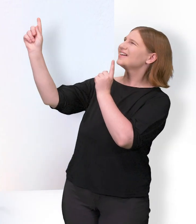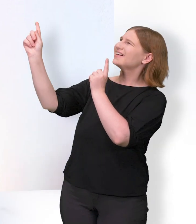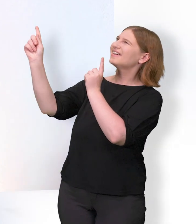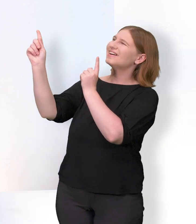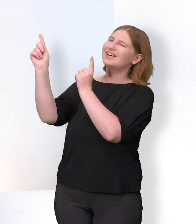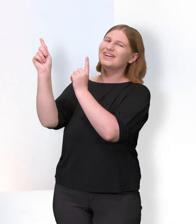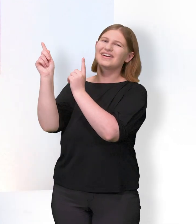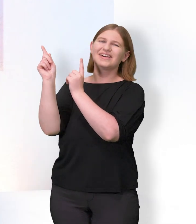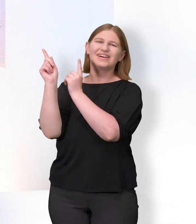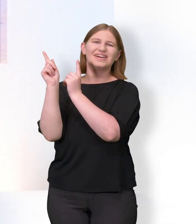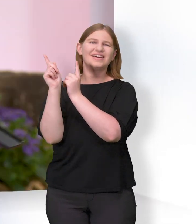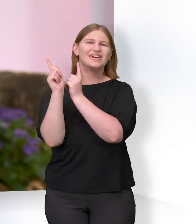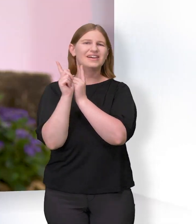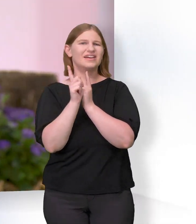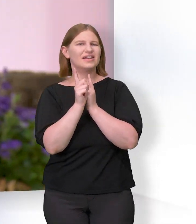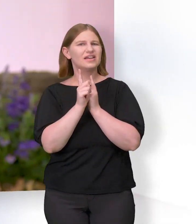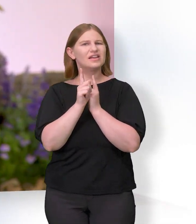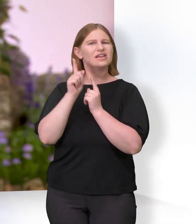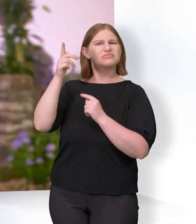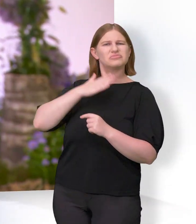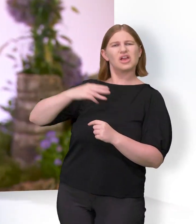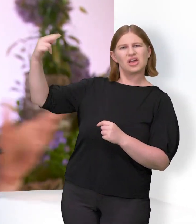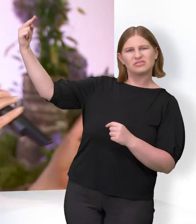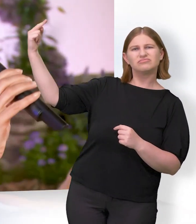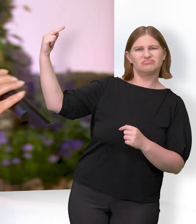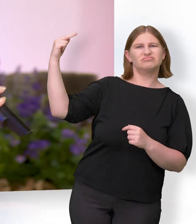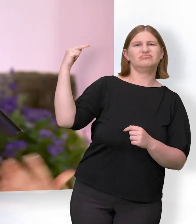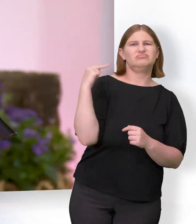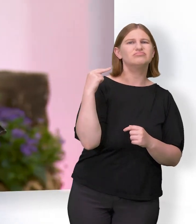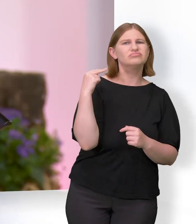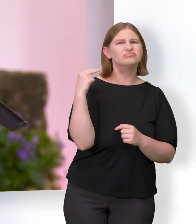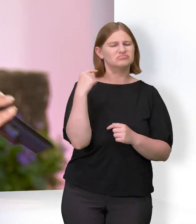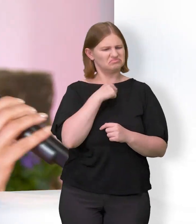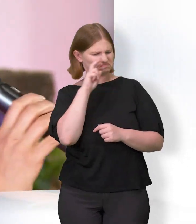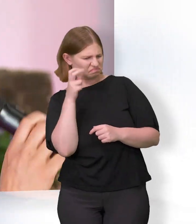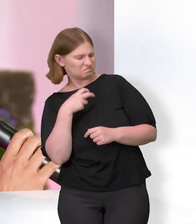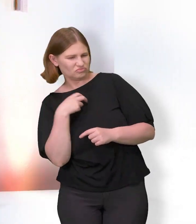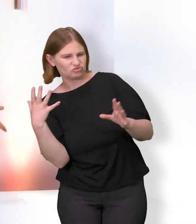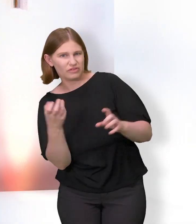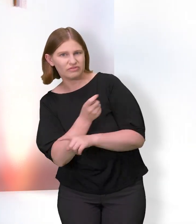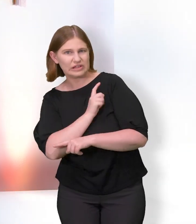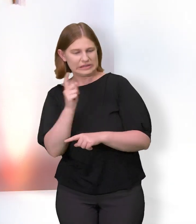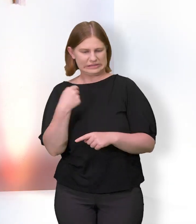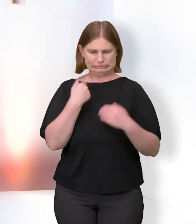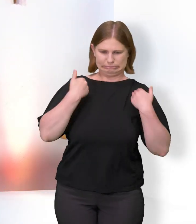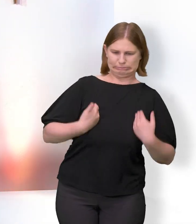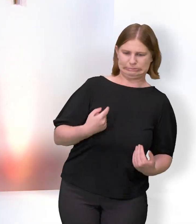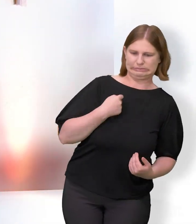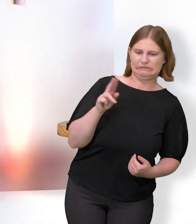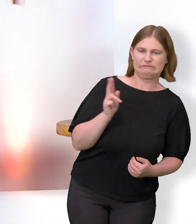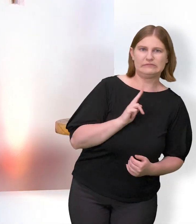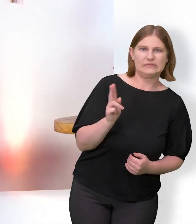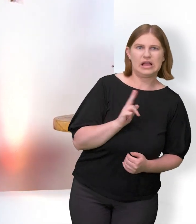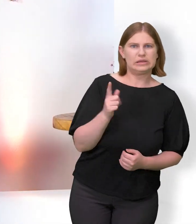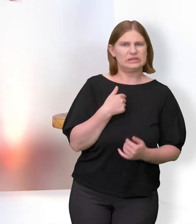dir. Oh. Sie scannen mich und sehen nicht mich. Wer bin denn ich und